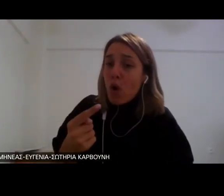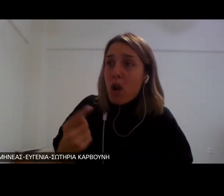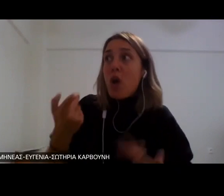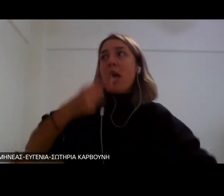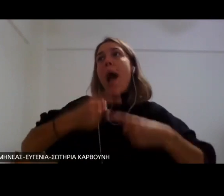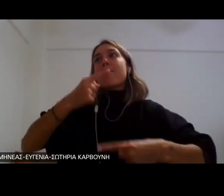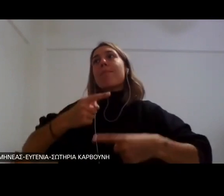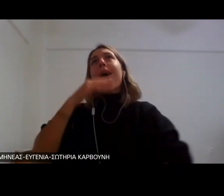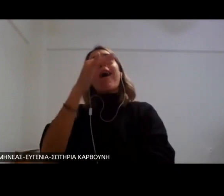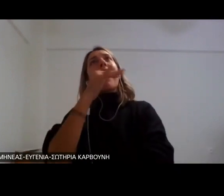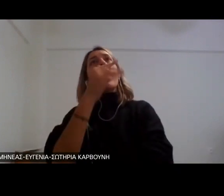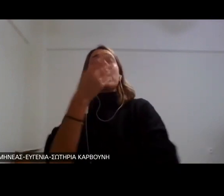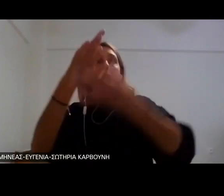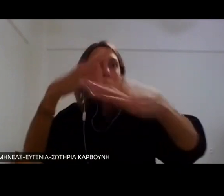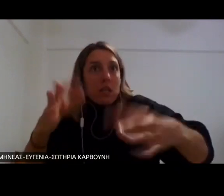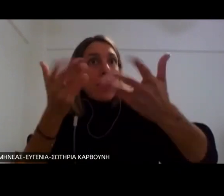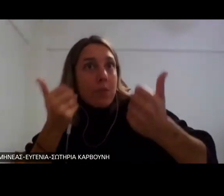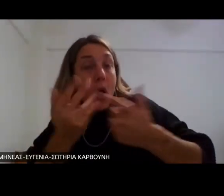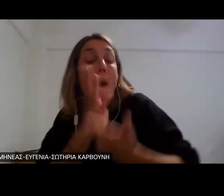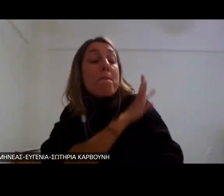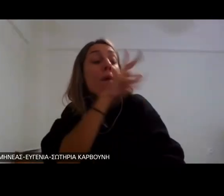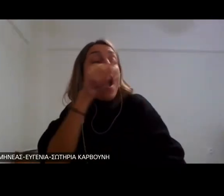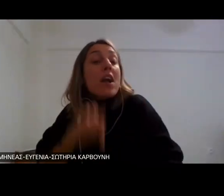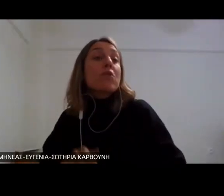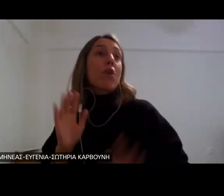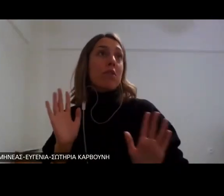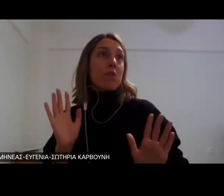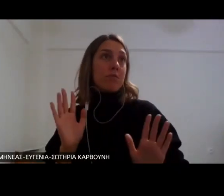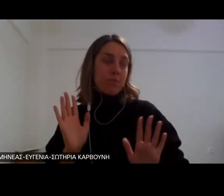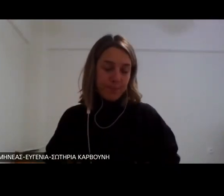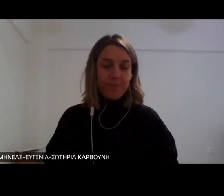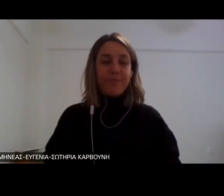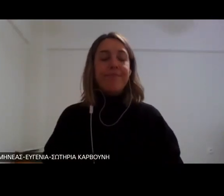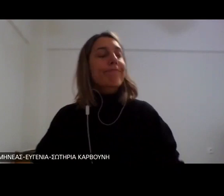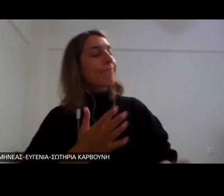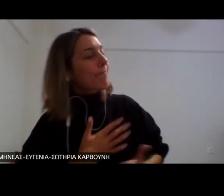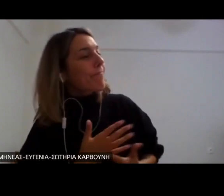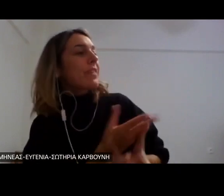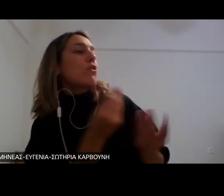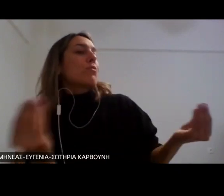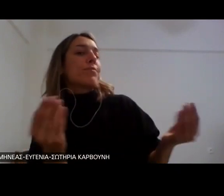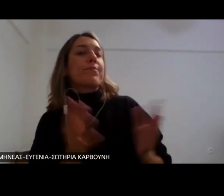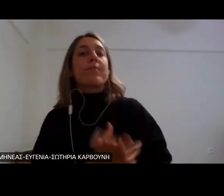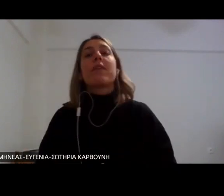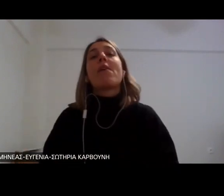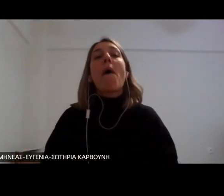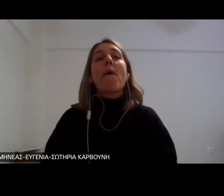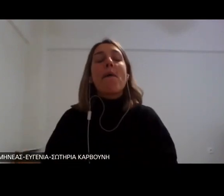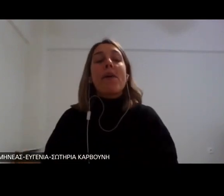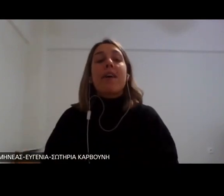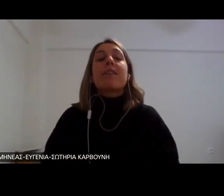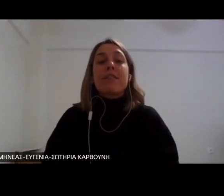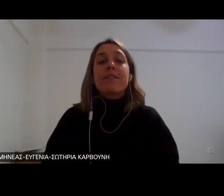μιλάμε και δεν έχουμε μία λύση. Προς το παρόν τουλάχιστον. Ωραία, ευχαριστούμε πολύ. Γιατί